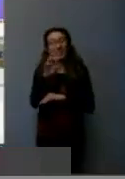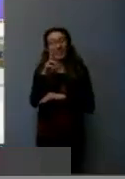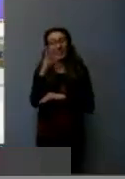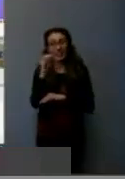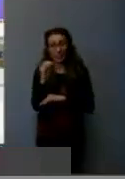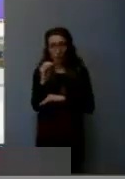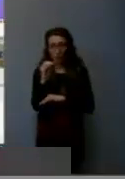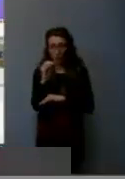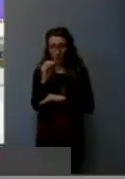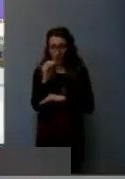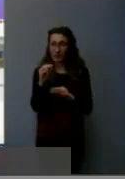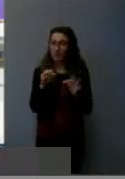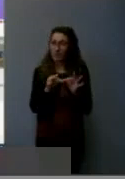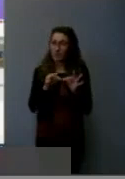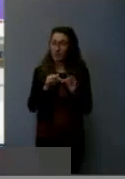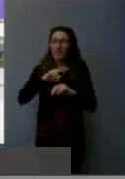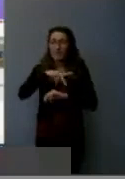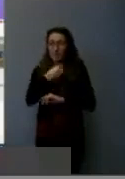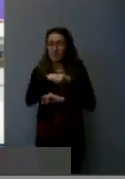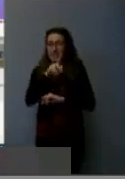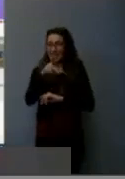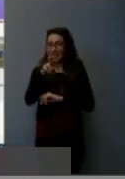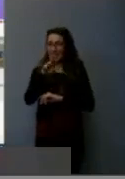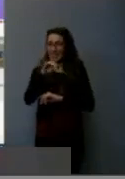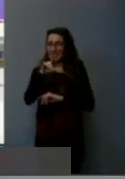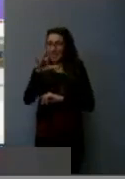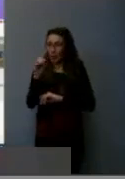Favorevole. Vicepresidente Grillo.